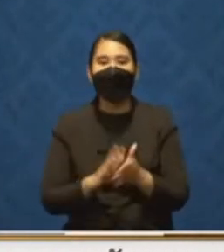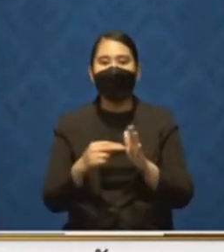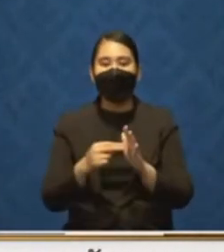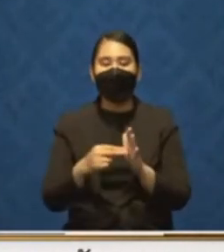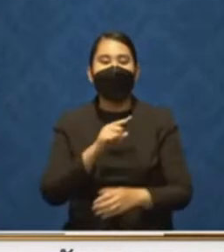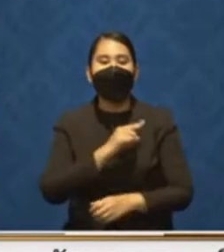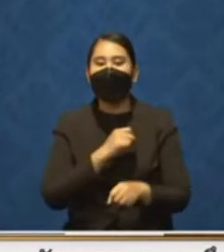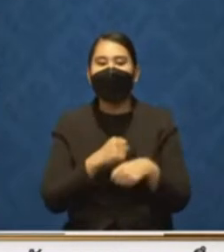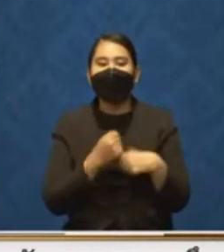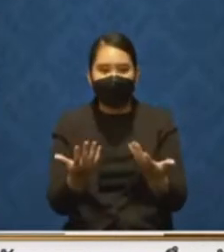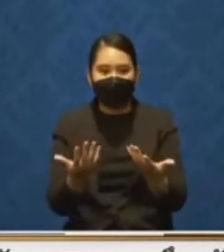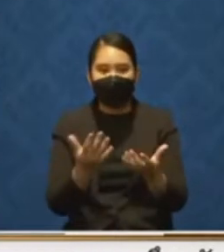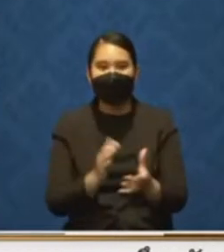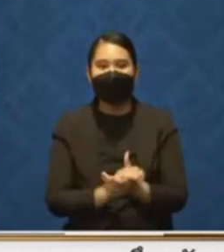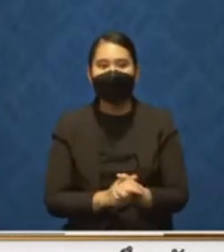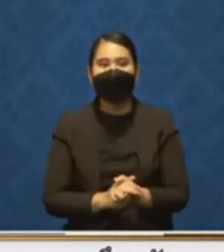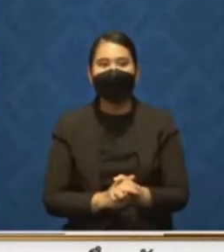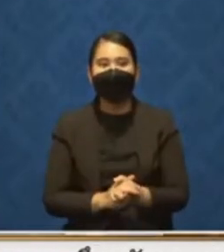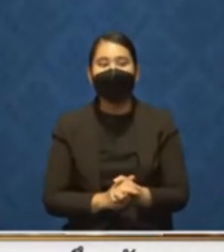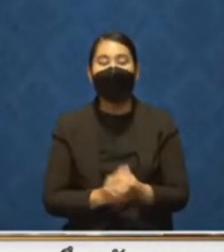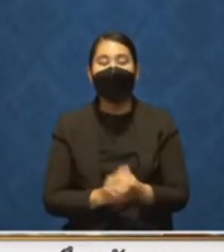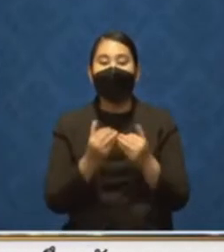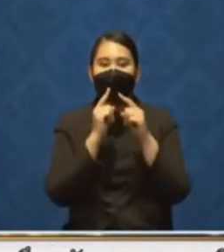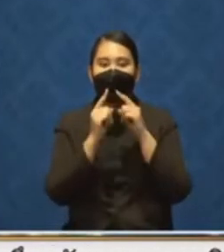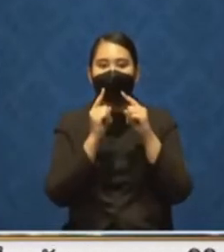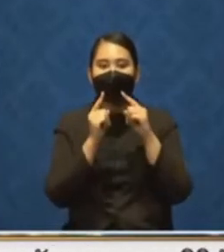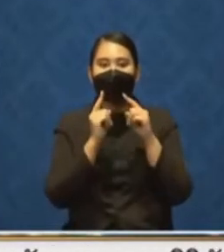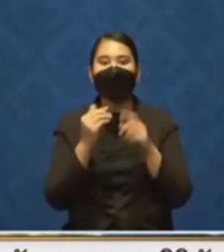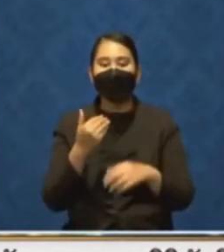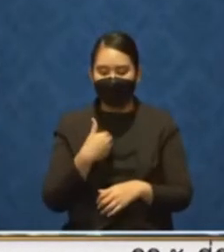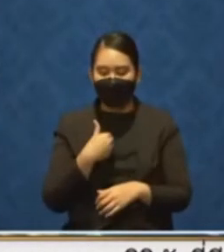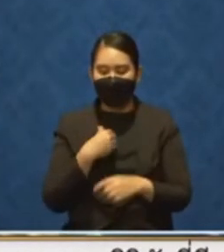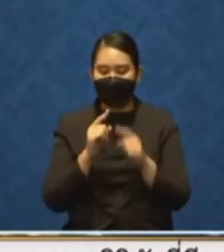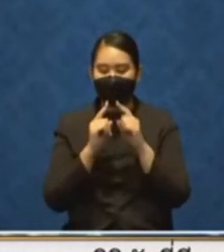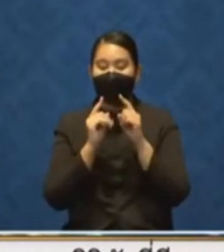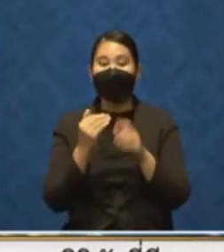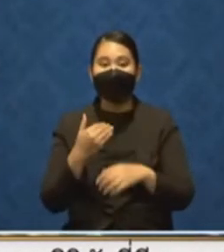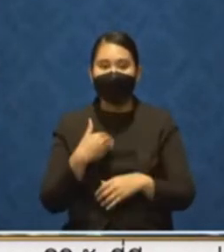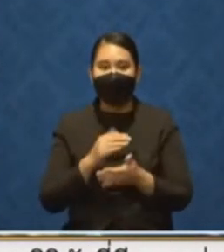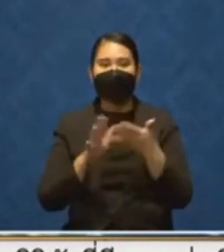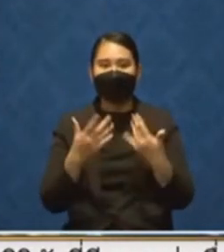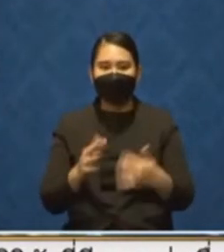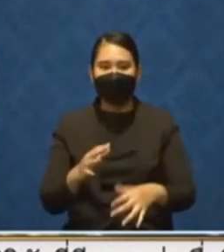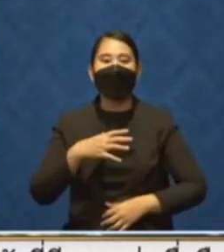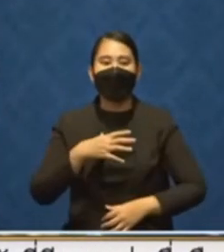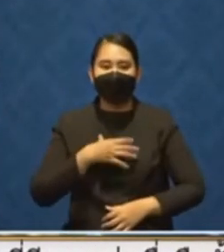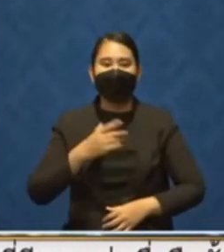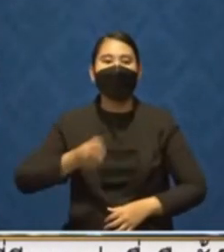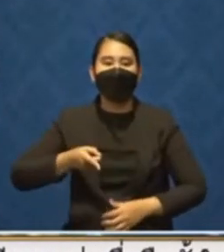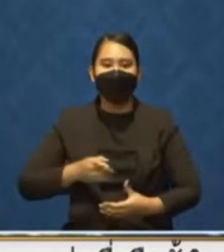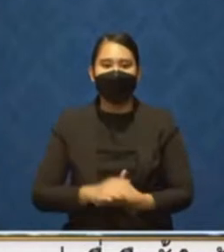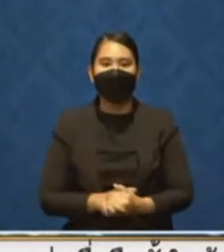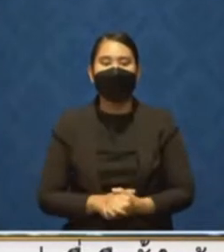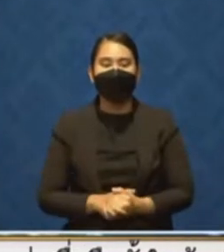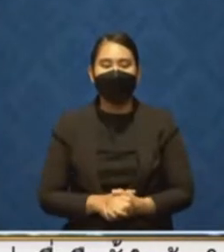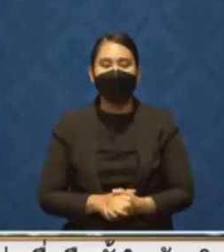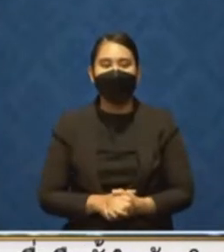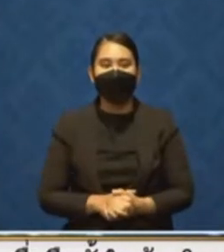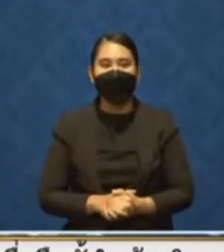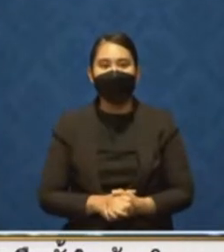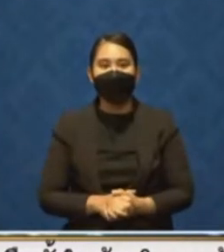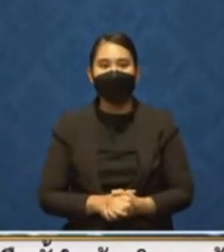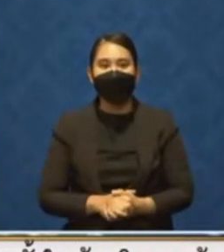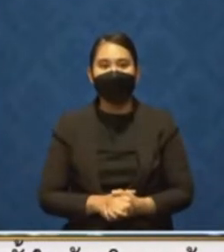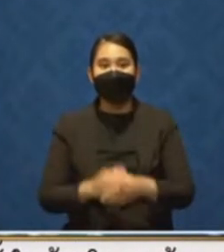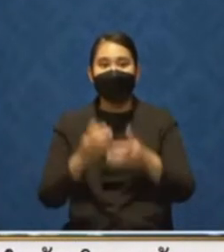กันได้อย่างไรนะครับอันนี้ก็ได้มีการหารือร่วมกันนะครับแล้วก็ยังอยู่ด้านความต้องการตัวนี้ไปอยู่นะครับในเรื่องของโรง